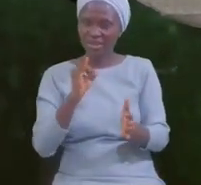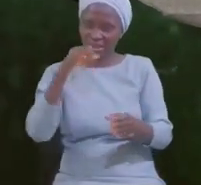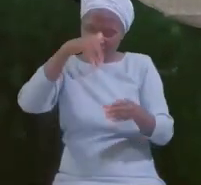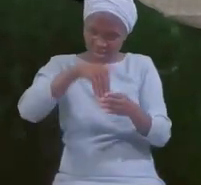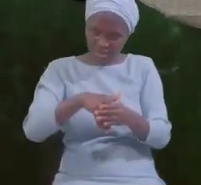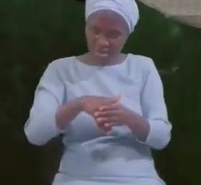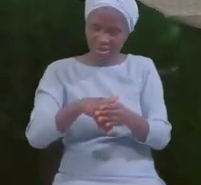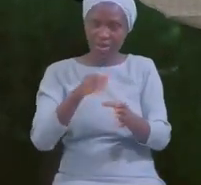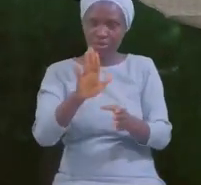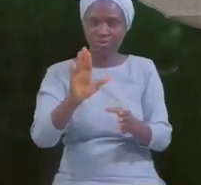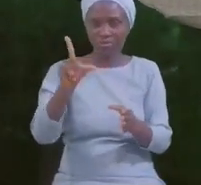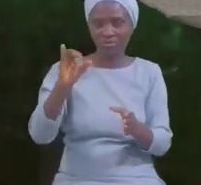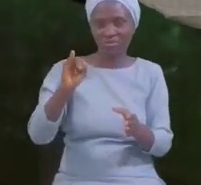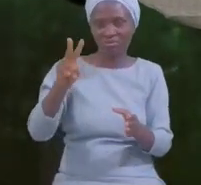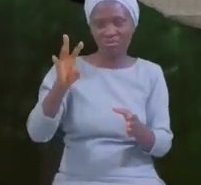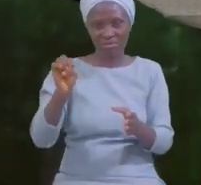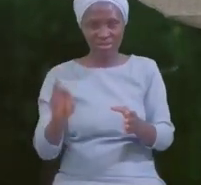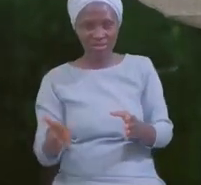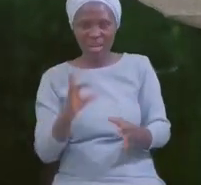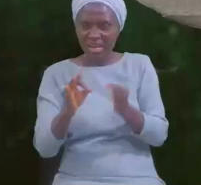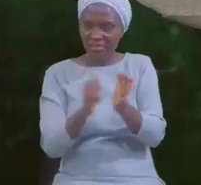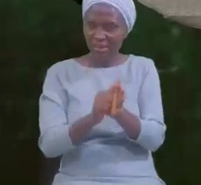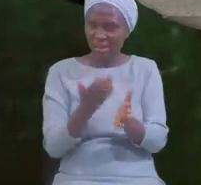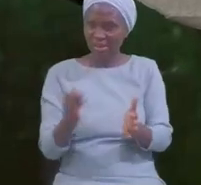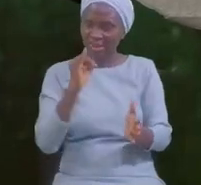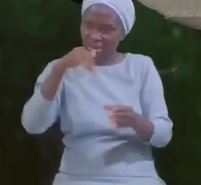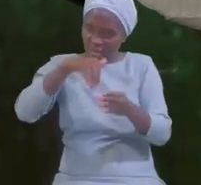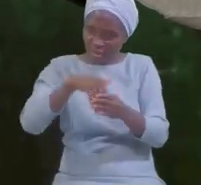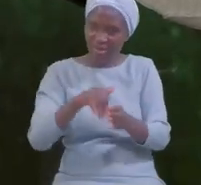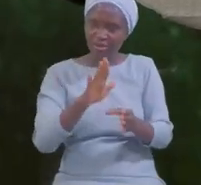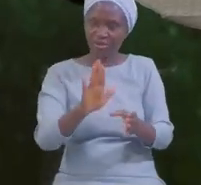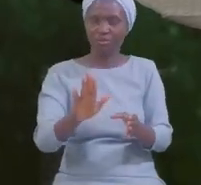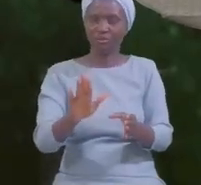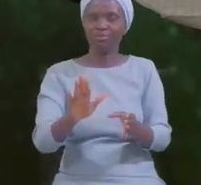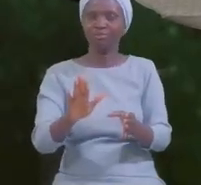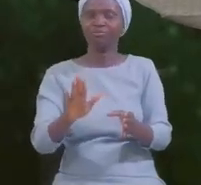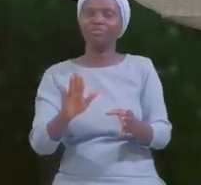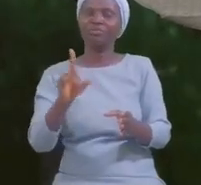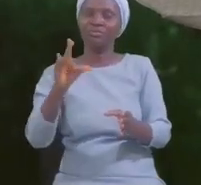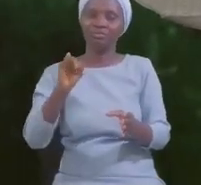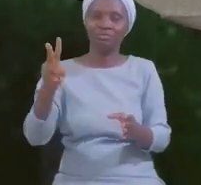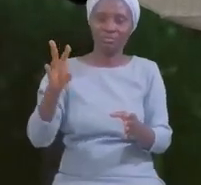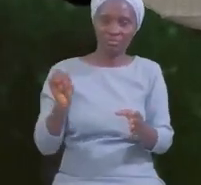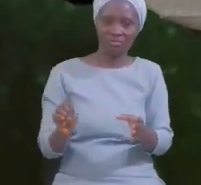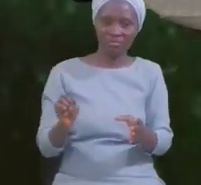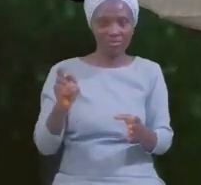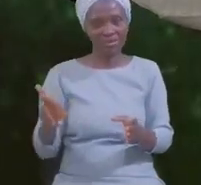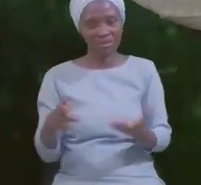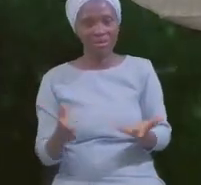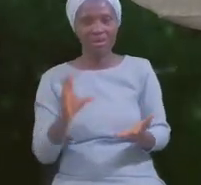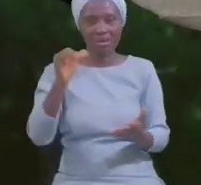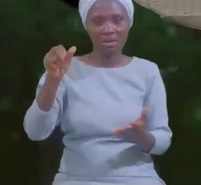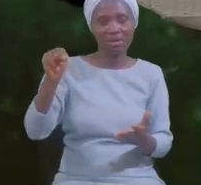dans le foie, dans les reins, c'est au-dedans, c'est le fibrome, c'est le cancer. Si la chose-là est